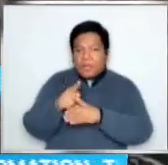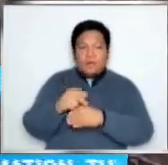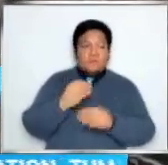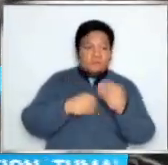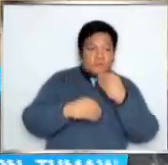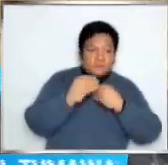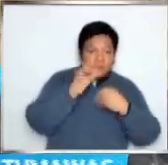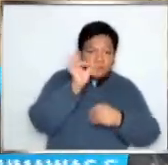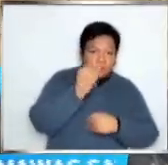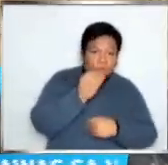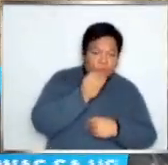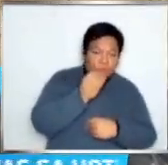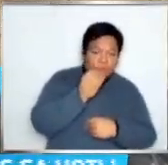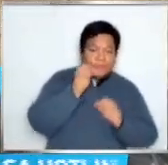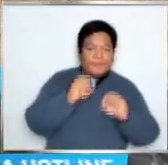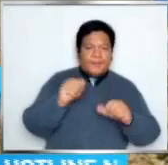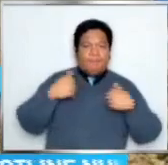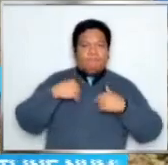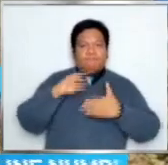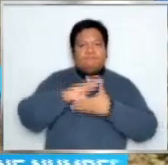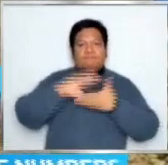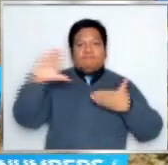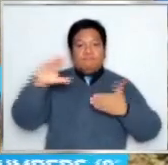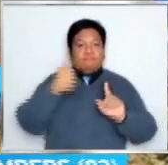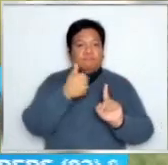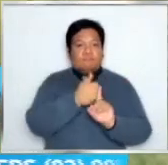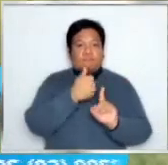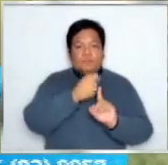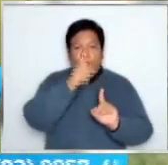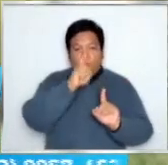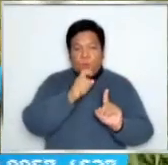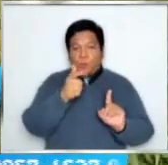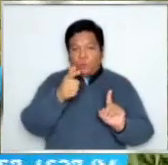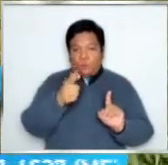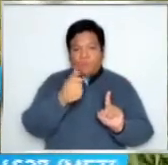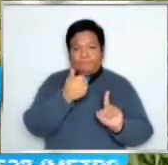matatagpuan sa vlog ng 21-year-old Igorot farmer na si Michael.